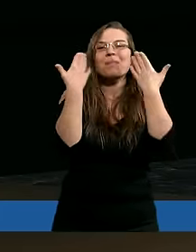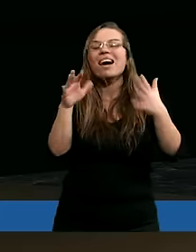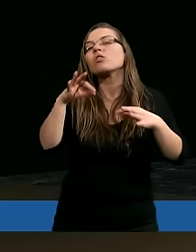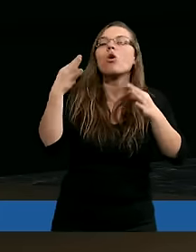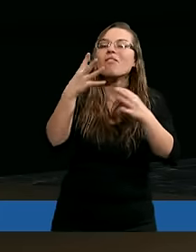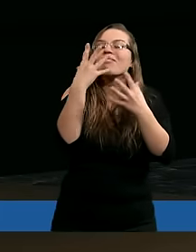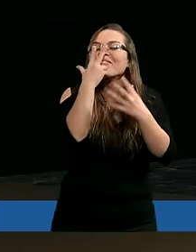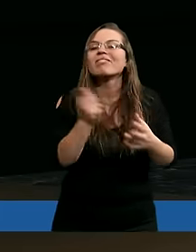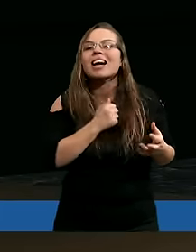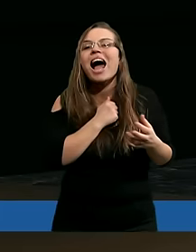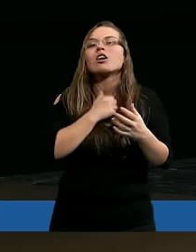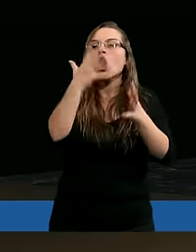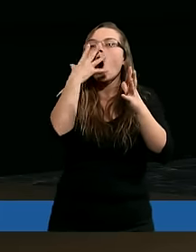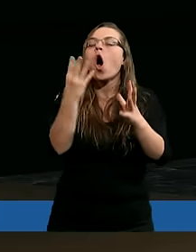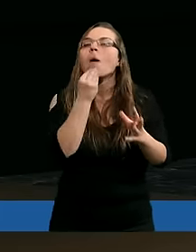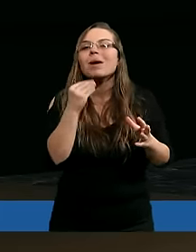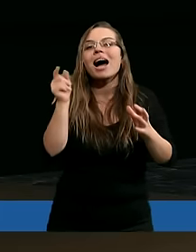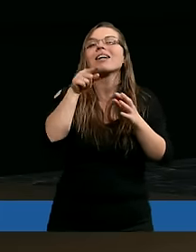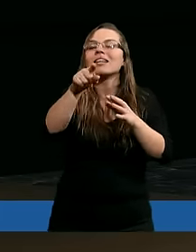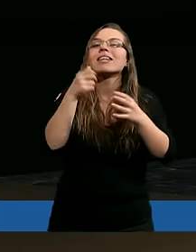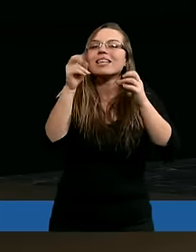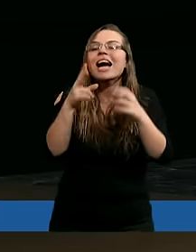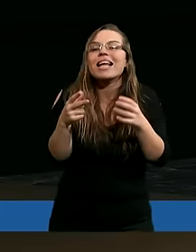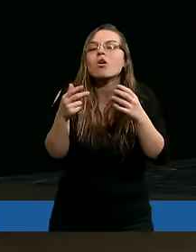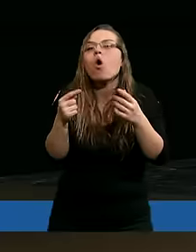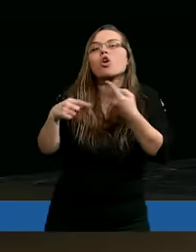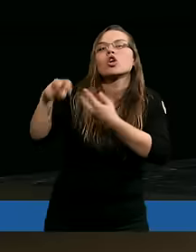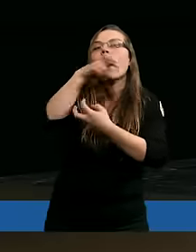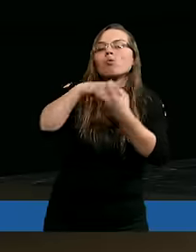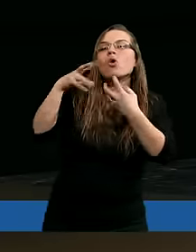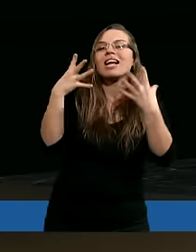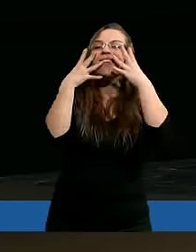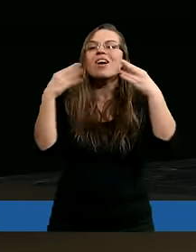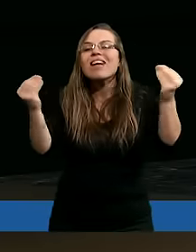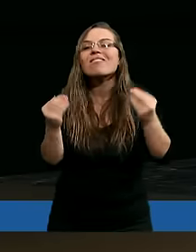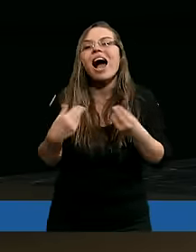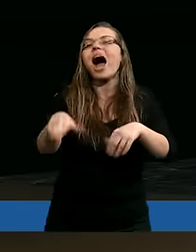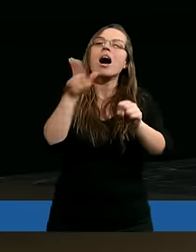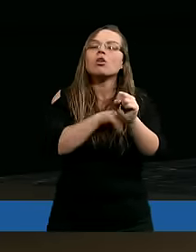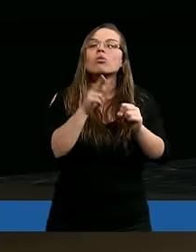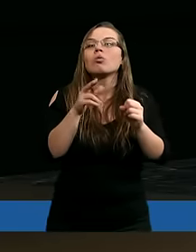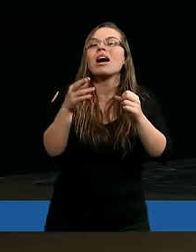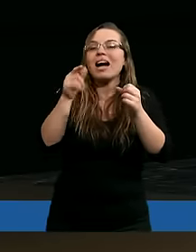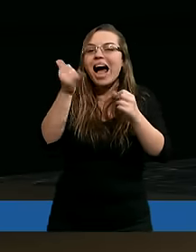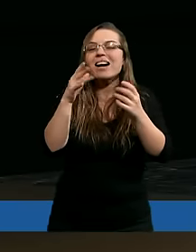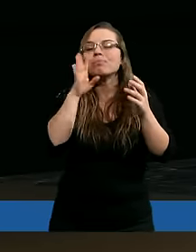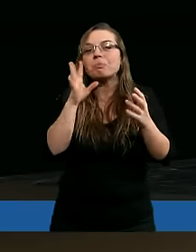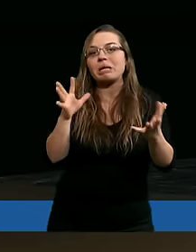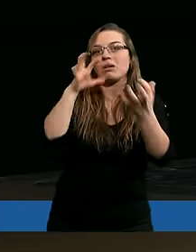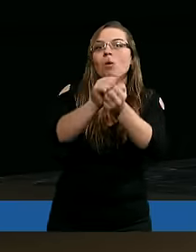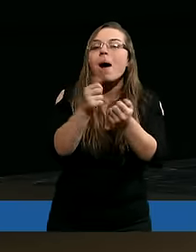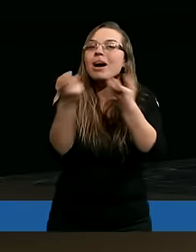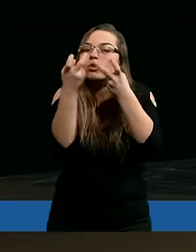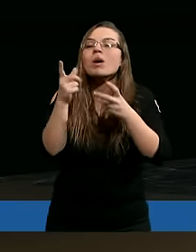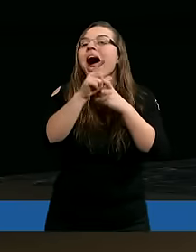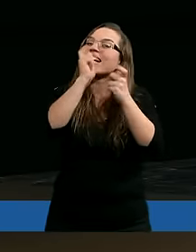właśnie obraz, który też przedstawia Biblia, takiego właśnie krążącego lwa, który nie spuszcza jakby nas z oka, ale cały